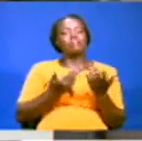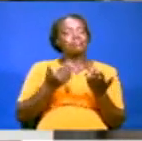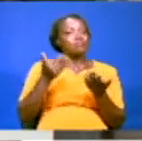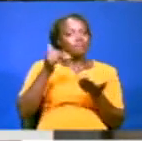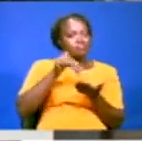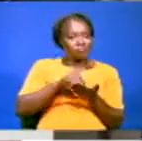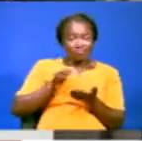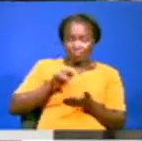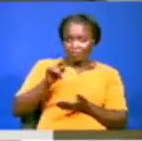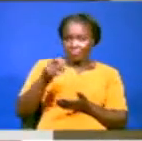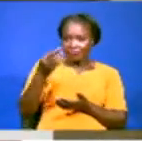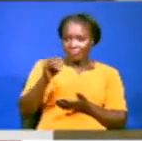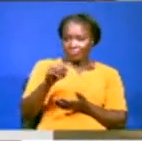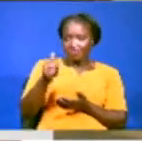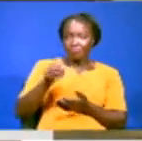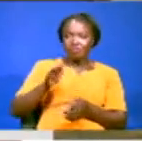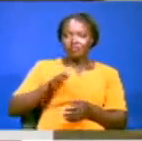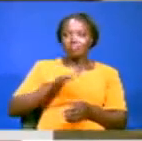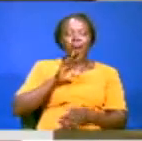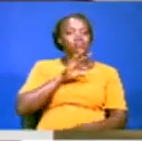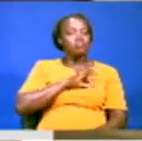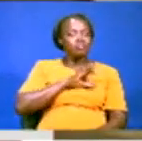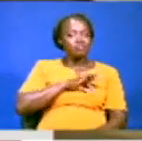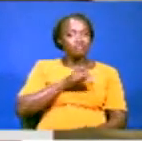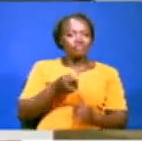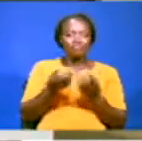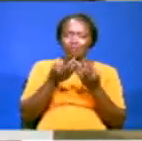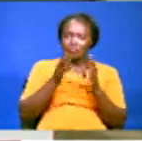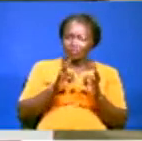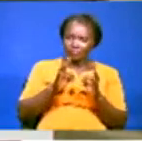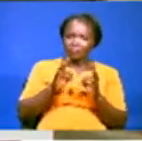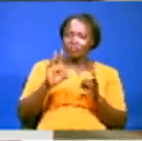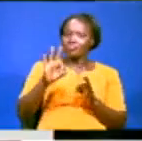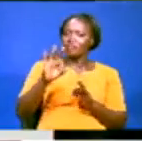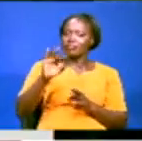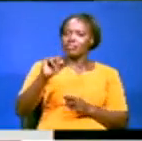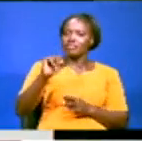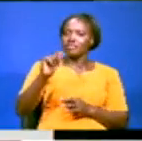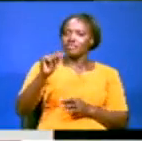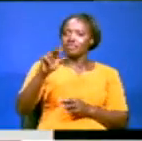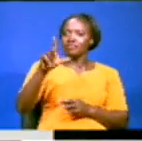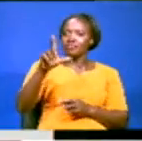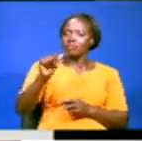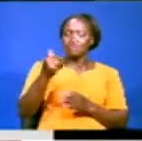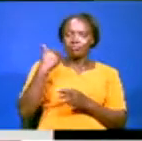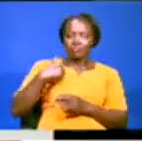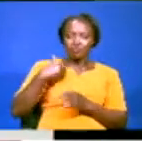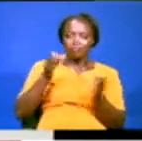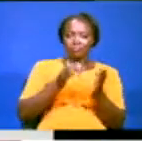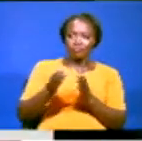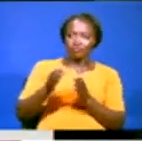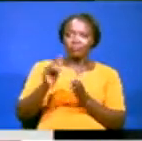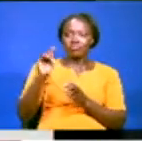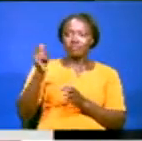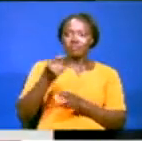was among 30 other women who benefited from a free fistula and gynecological surgery organized by Kenya Red Cross